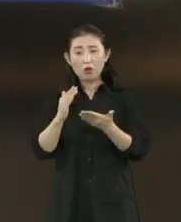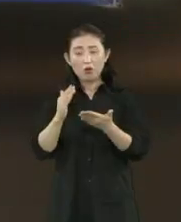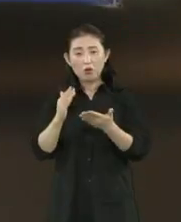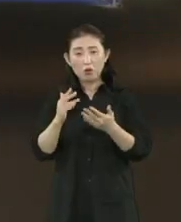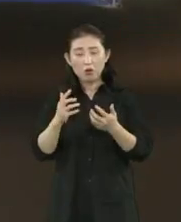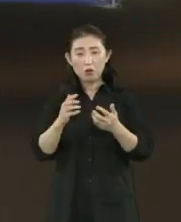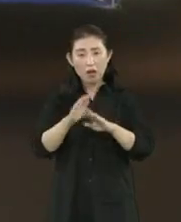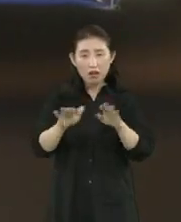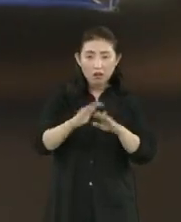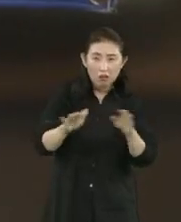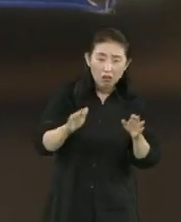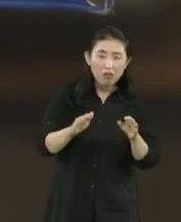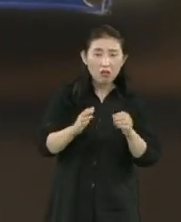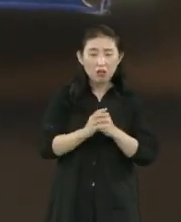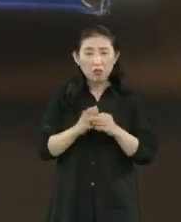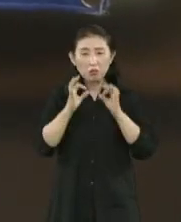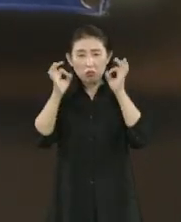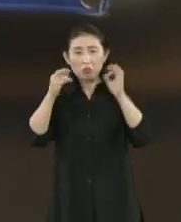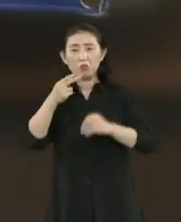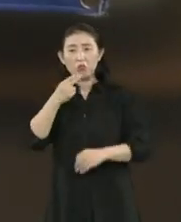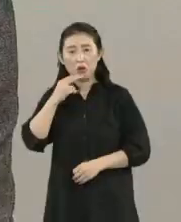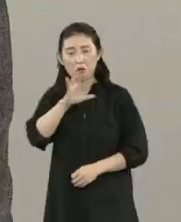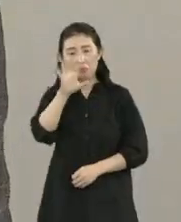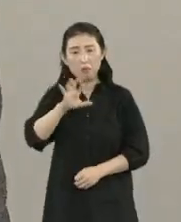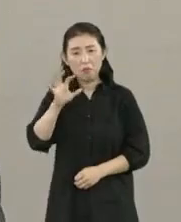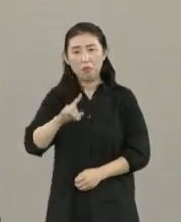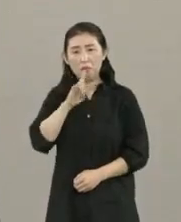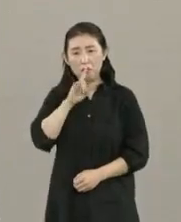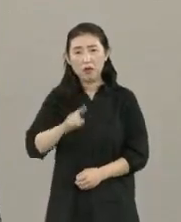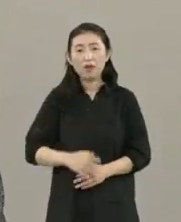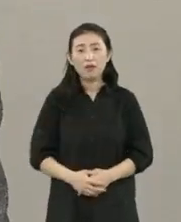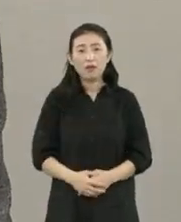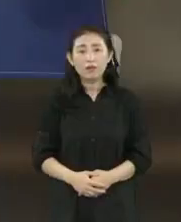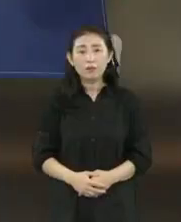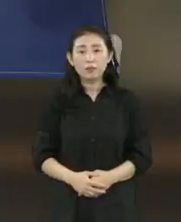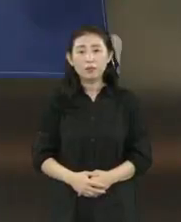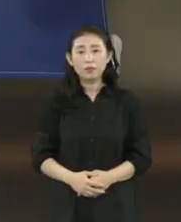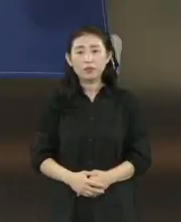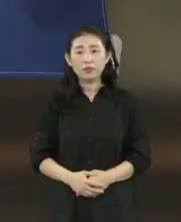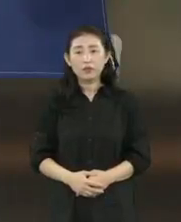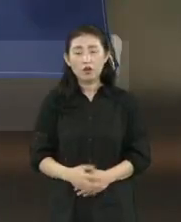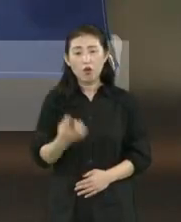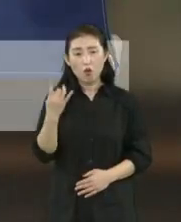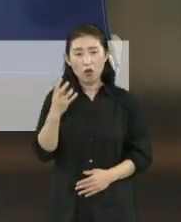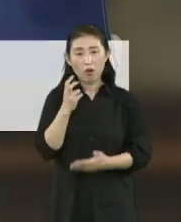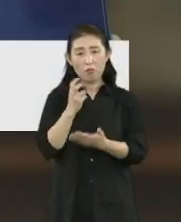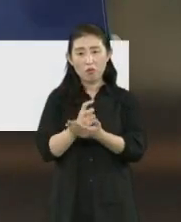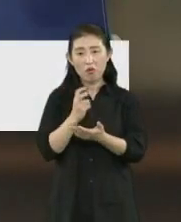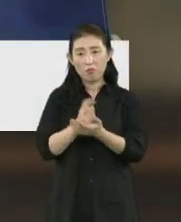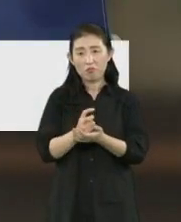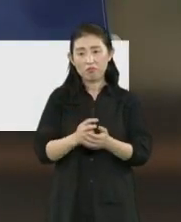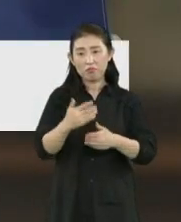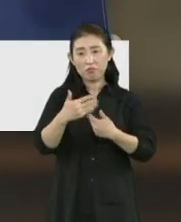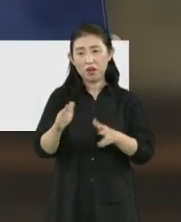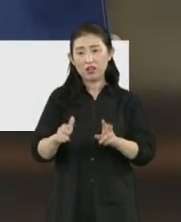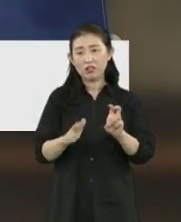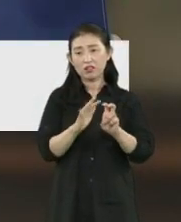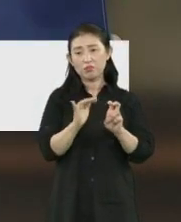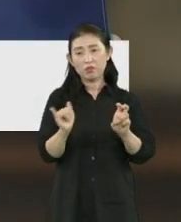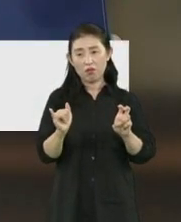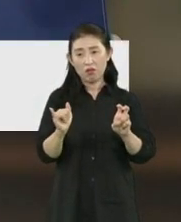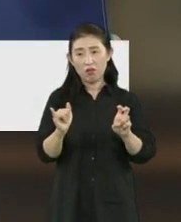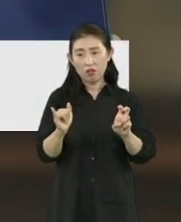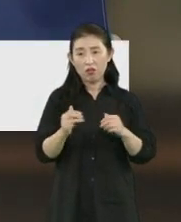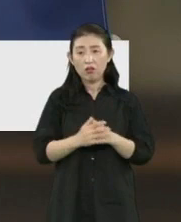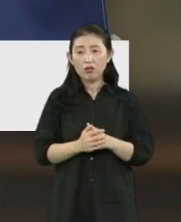등 근시안적인 행정이 되풀이된다는 평가입니다. 20명 상한 법제화에 학교